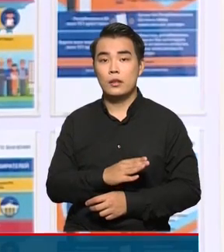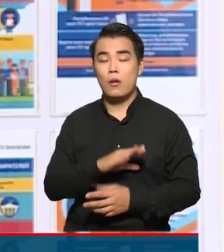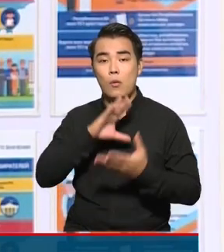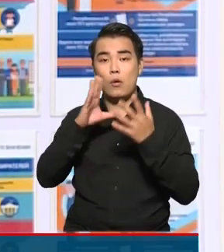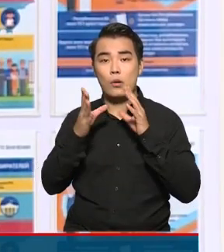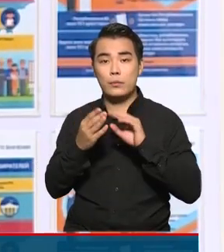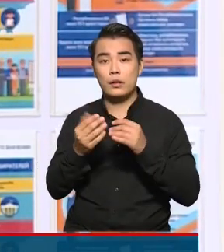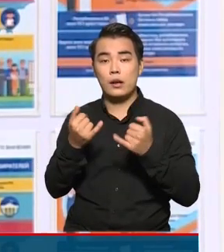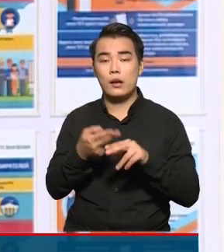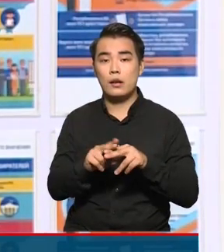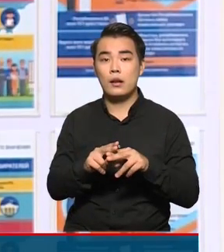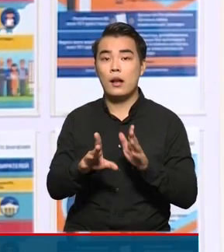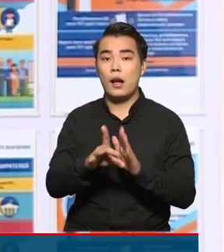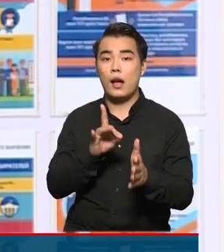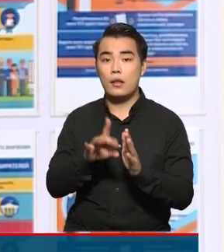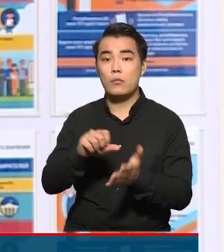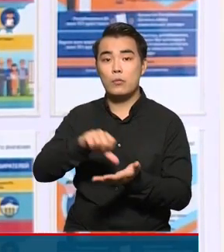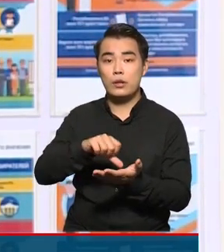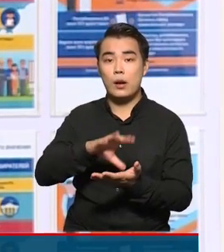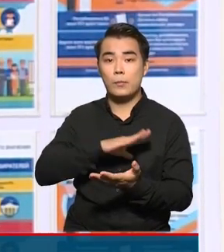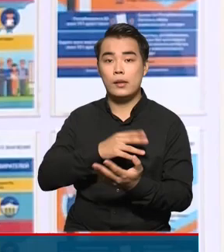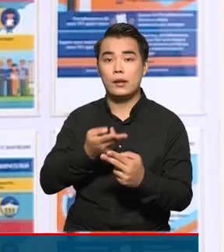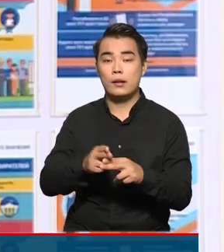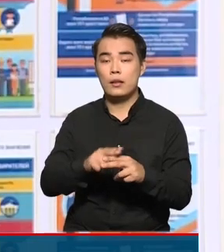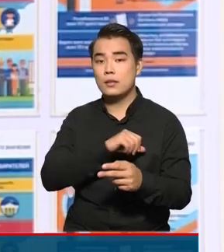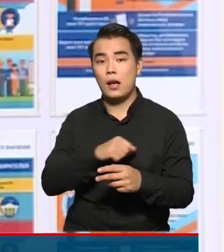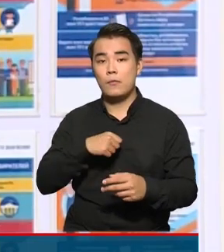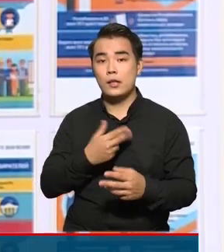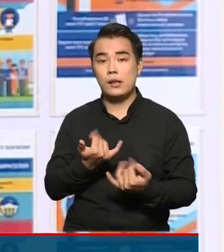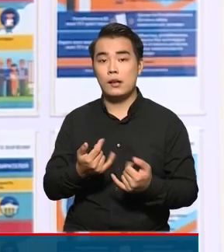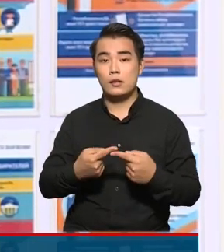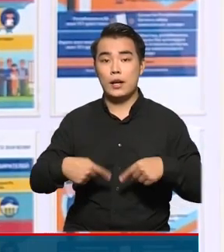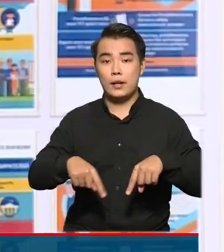Жалпы дауыс беруге қатысты және дауыс беруді ұйымдастыруға